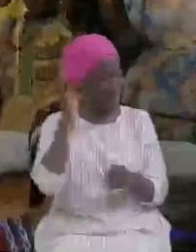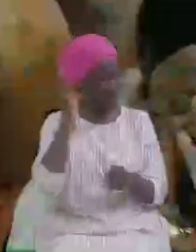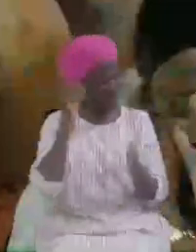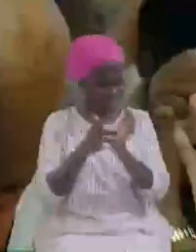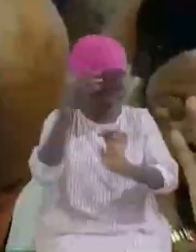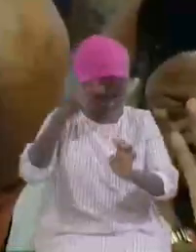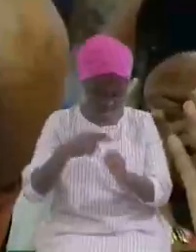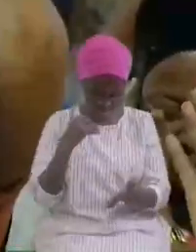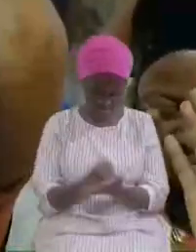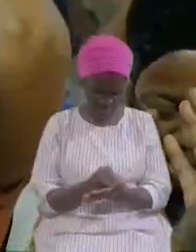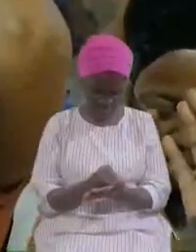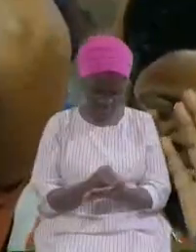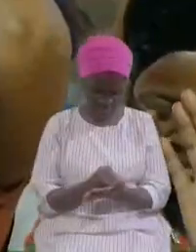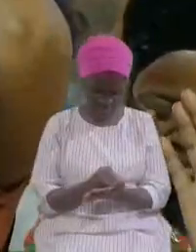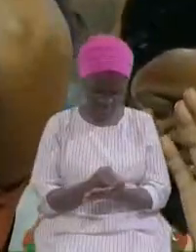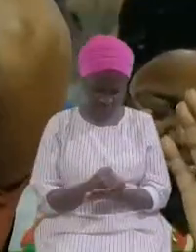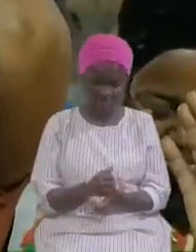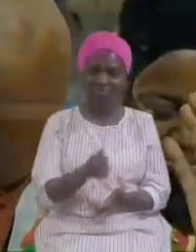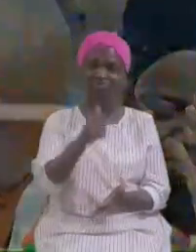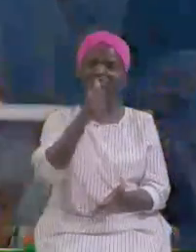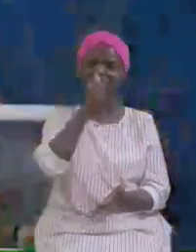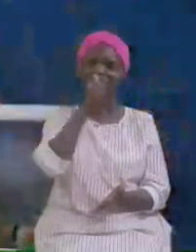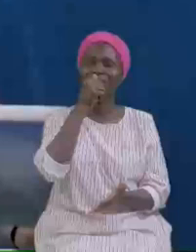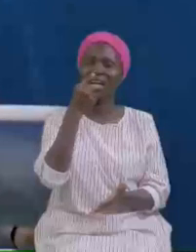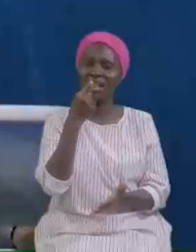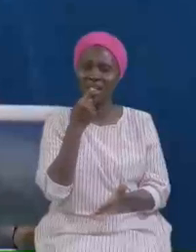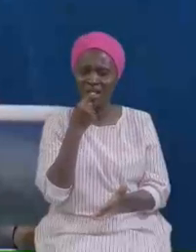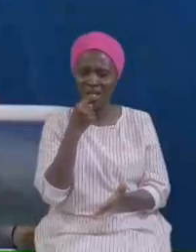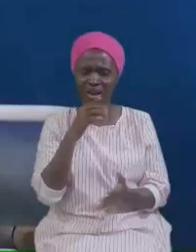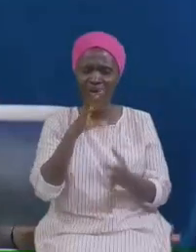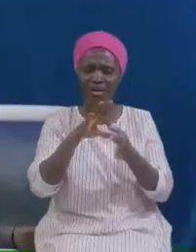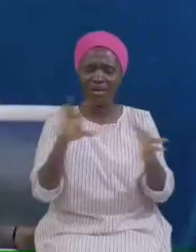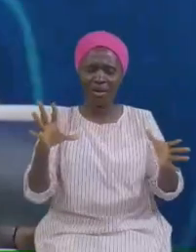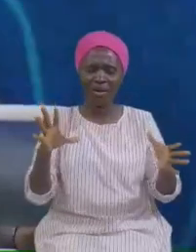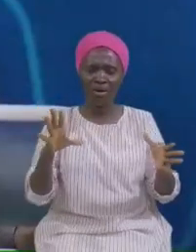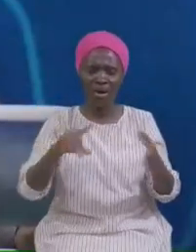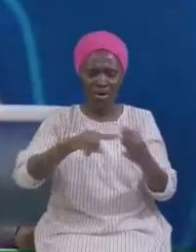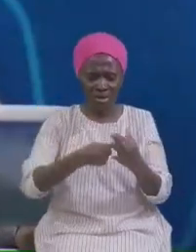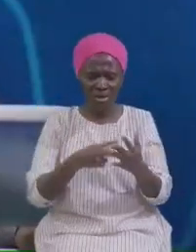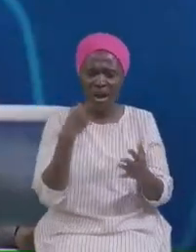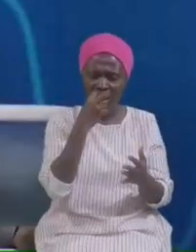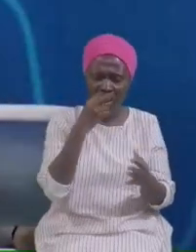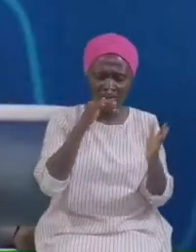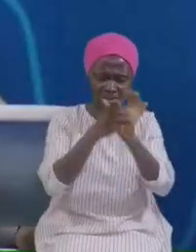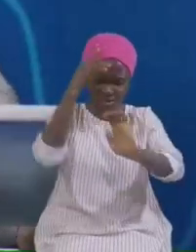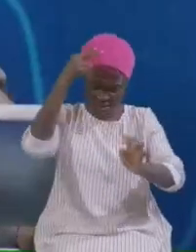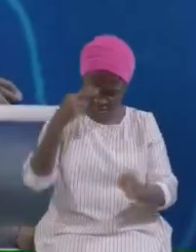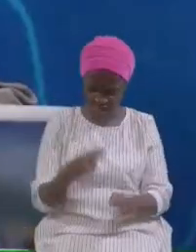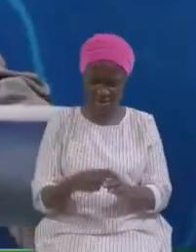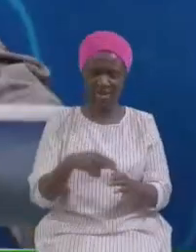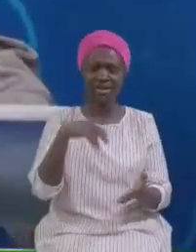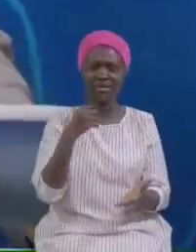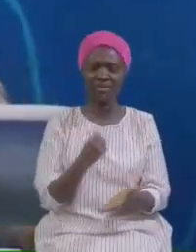pour entendre au nom de Jésus. Langue muette, soyez déliés et commencez à parler au nom